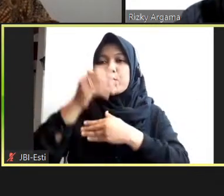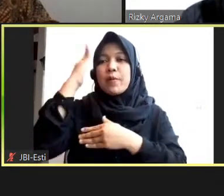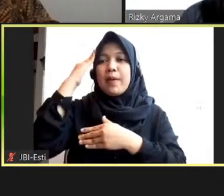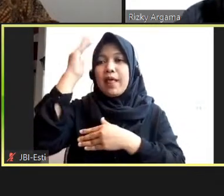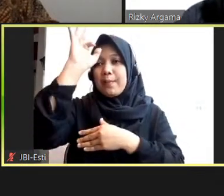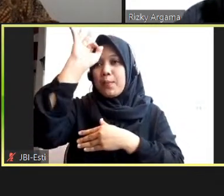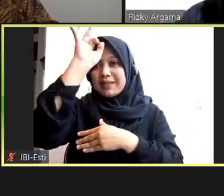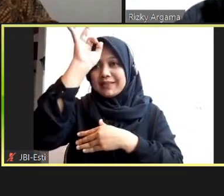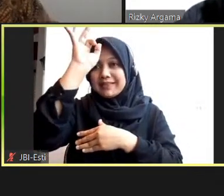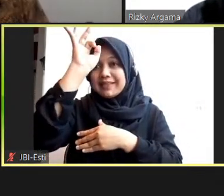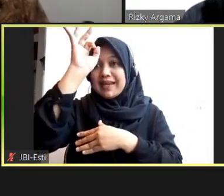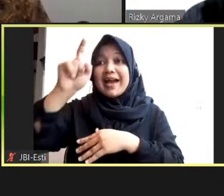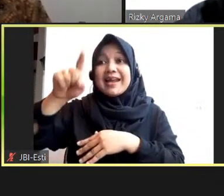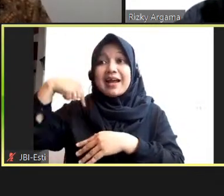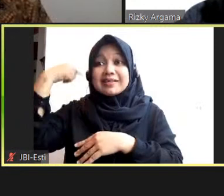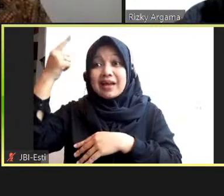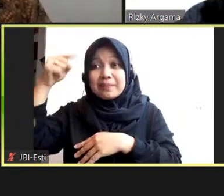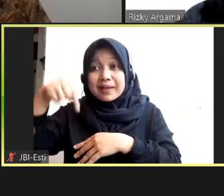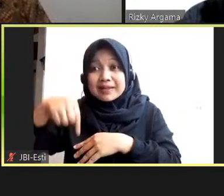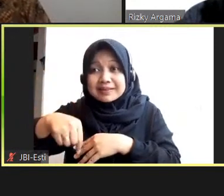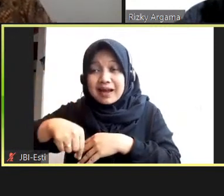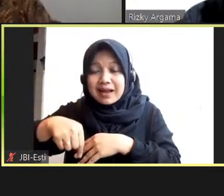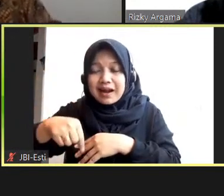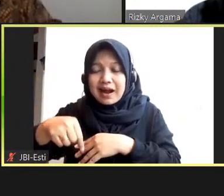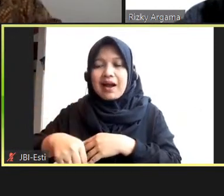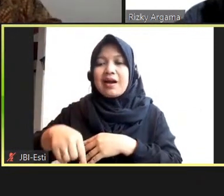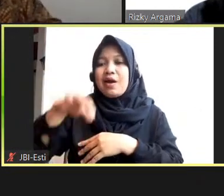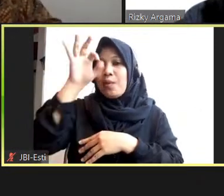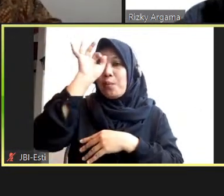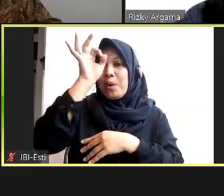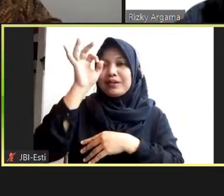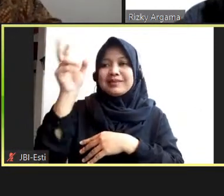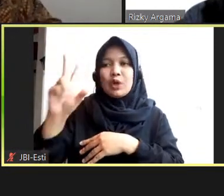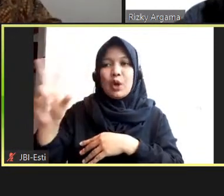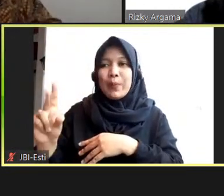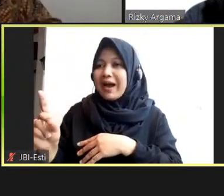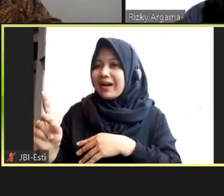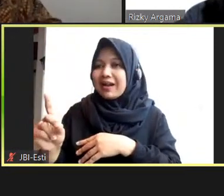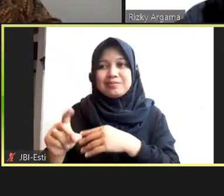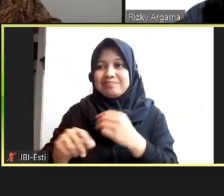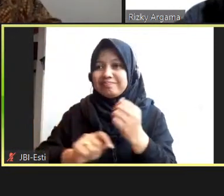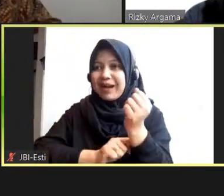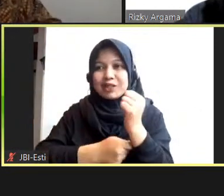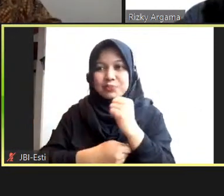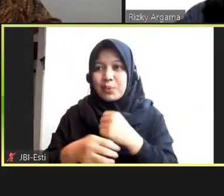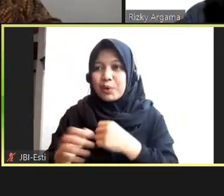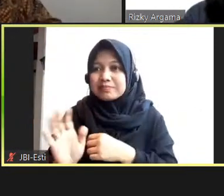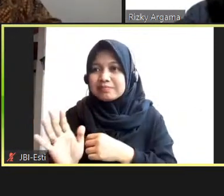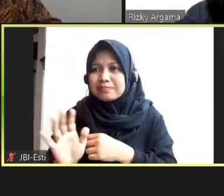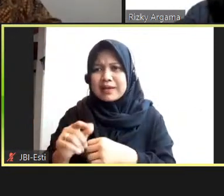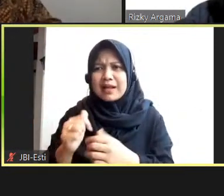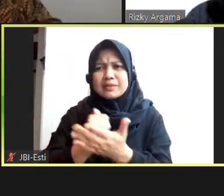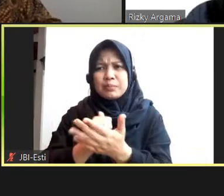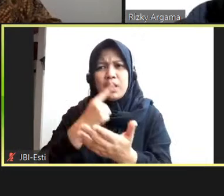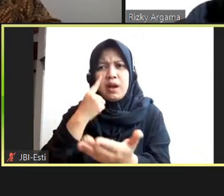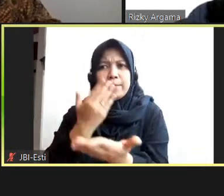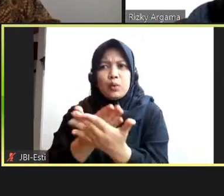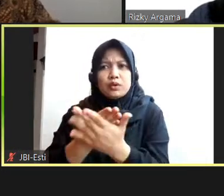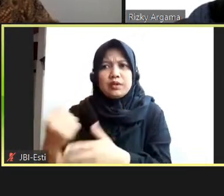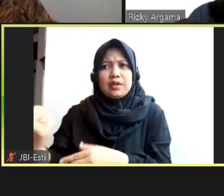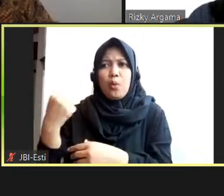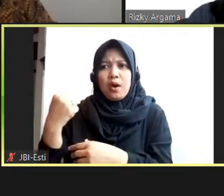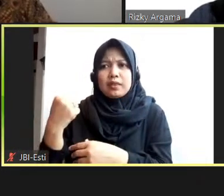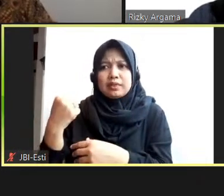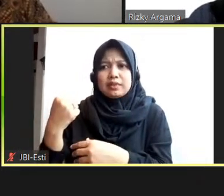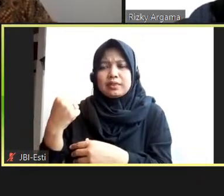sampai hari ini tidak direspon oleh Polda Jawa Barat. Padahal bukti-bukti sangat kuat di mana ada insiden